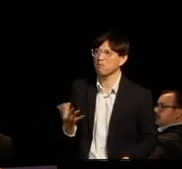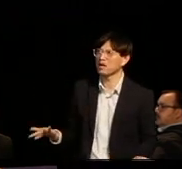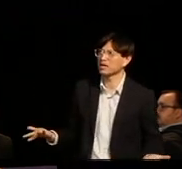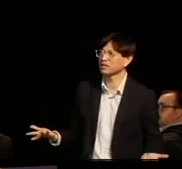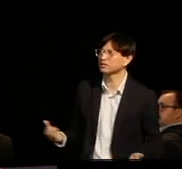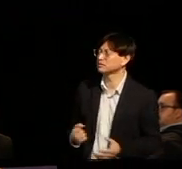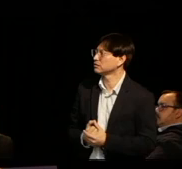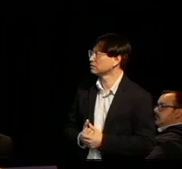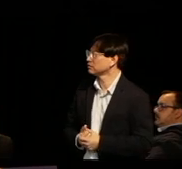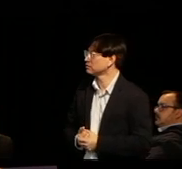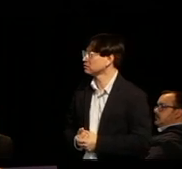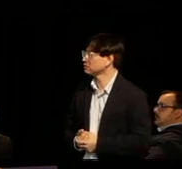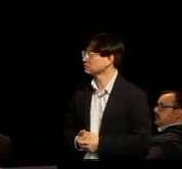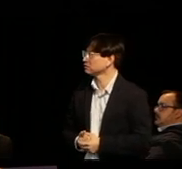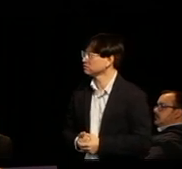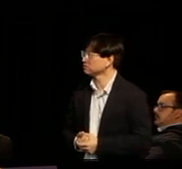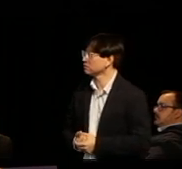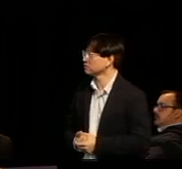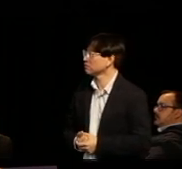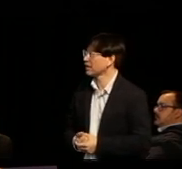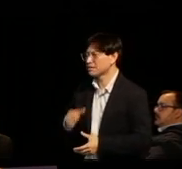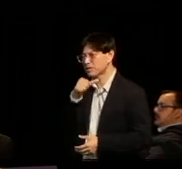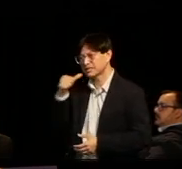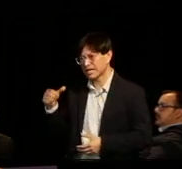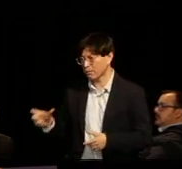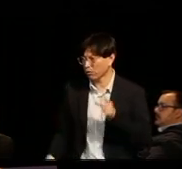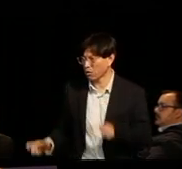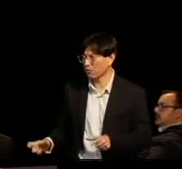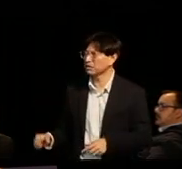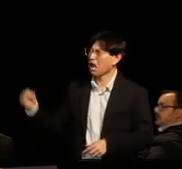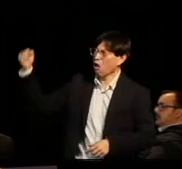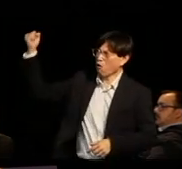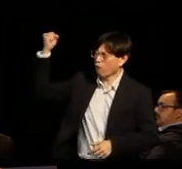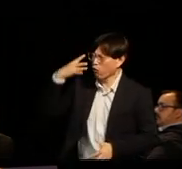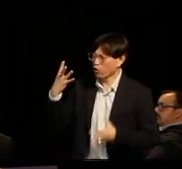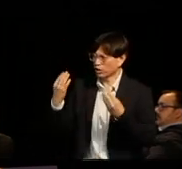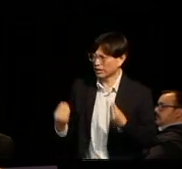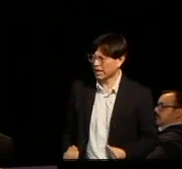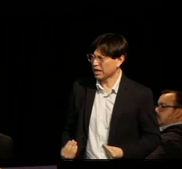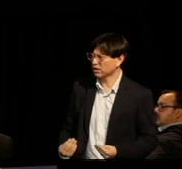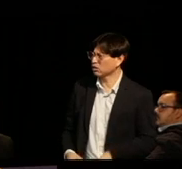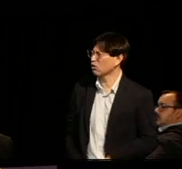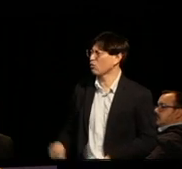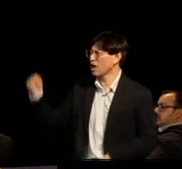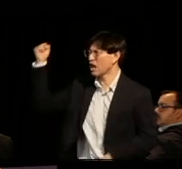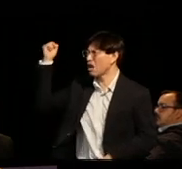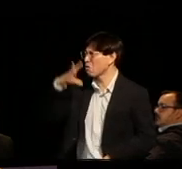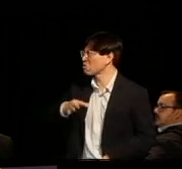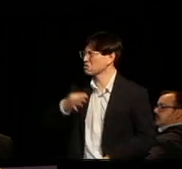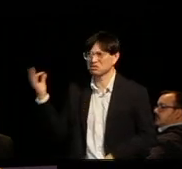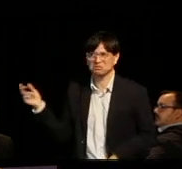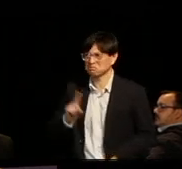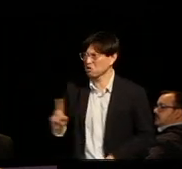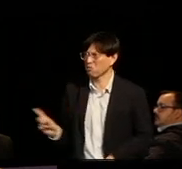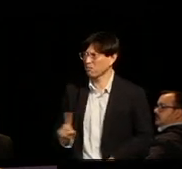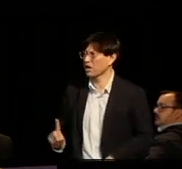fruizione da parte di quella bambina è è troppo forte questo tipo di luce non va bene No cioè